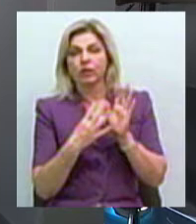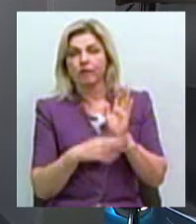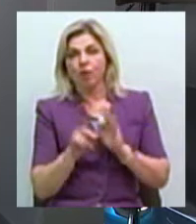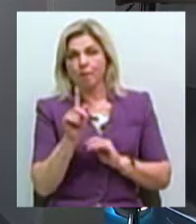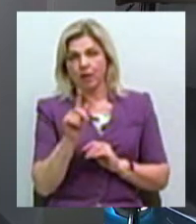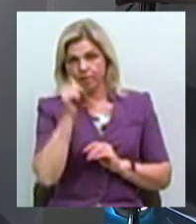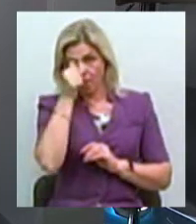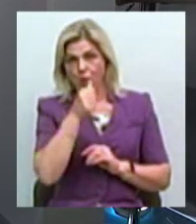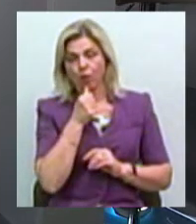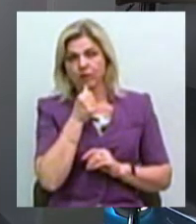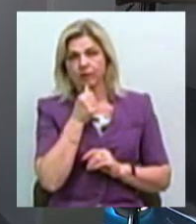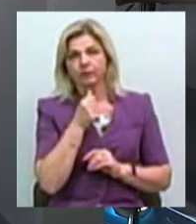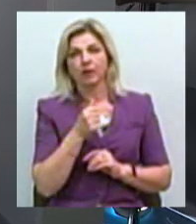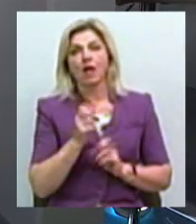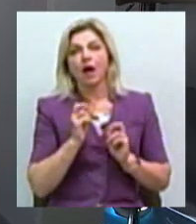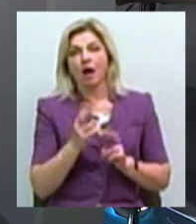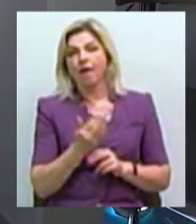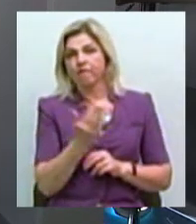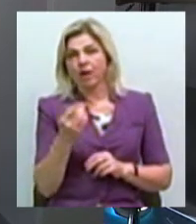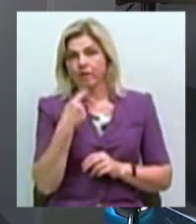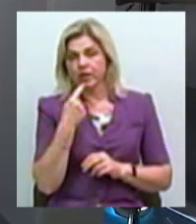1991 року, як ви вже сказали,